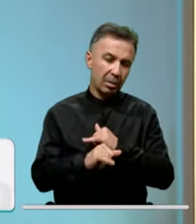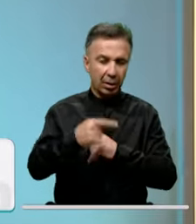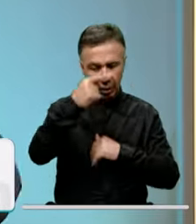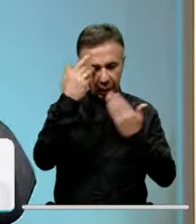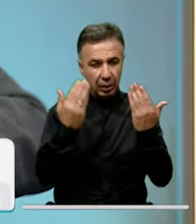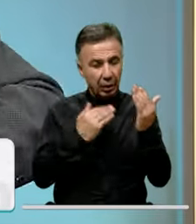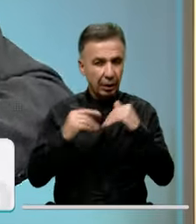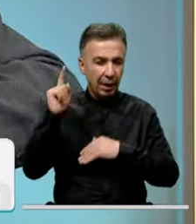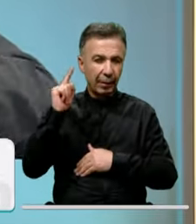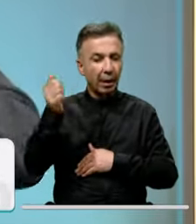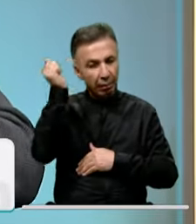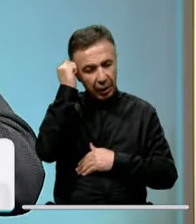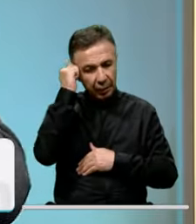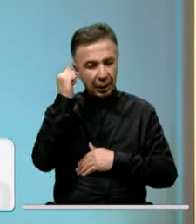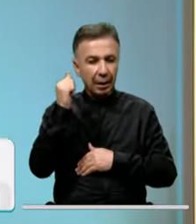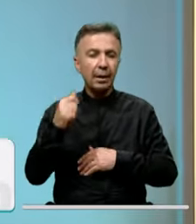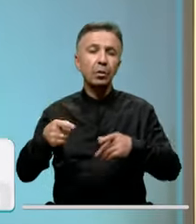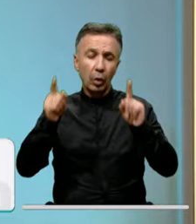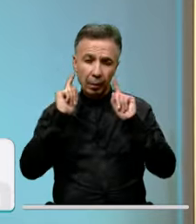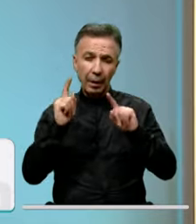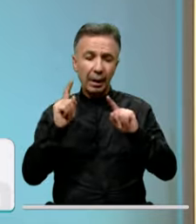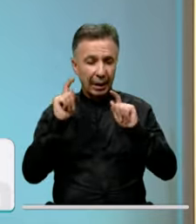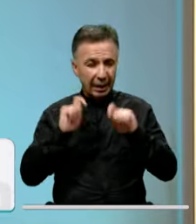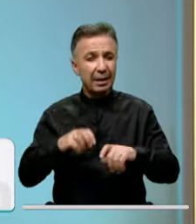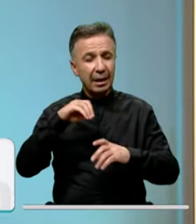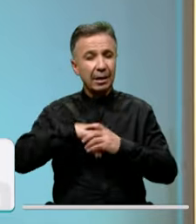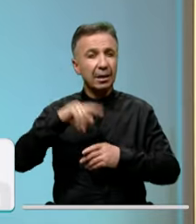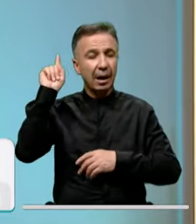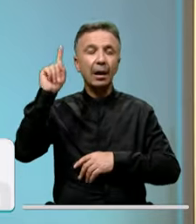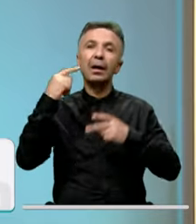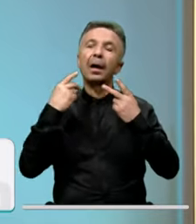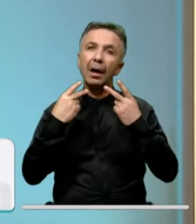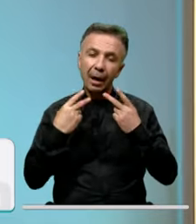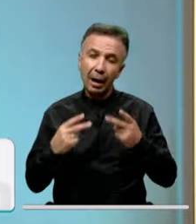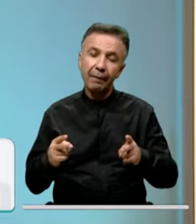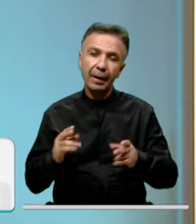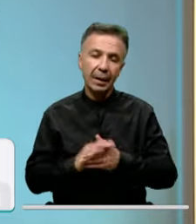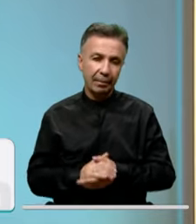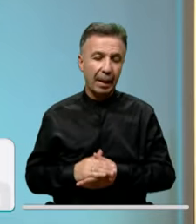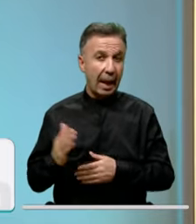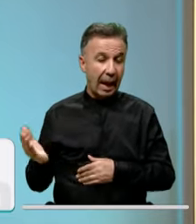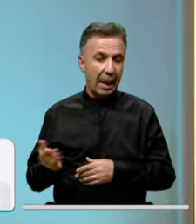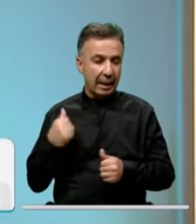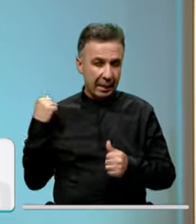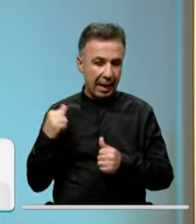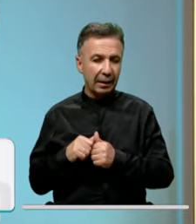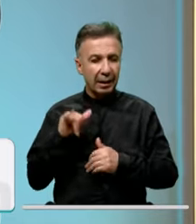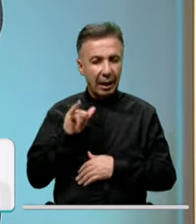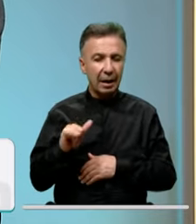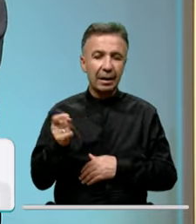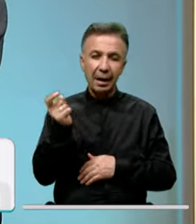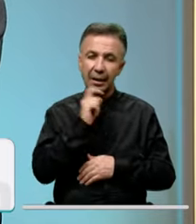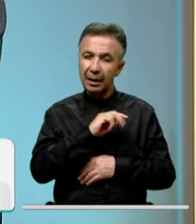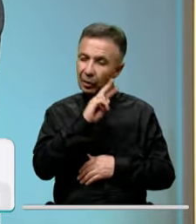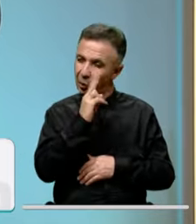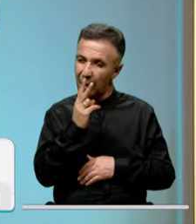inşallah Cenab-ı Hak bu pişmanlığınızdan, tevbenizden dolayı sizi affeder. Eğer bir daha aynı hatayı, aynı